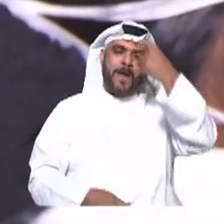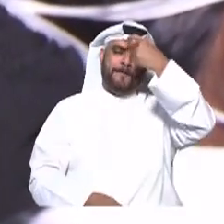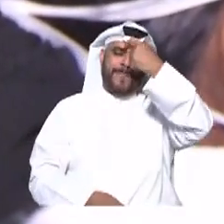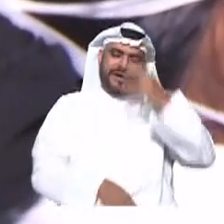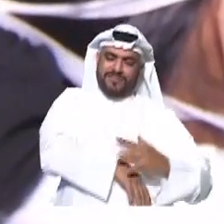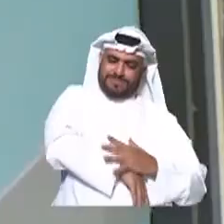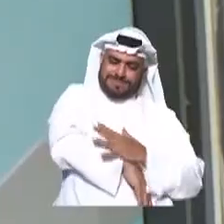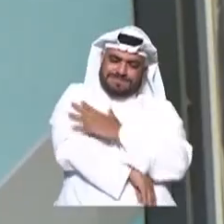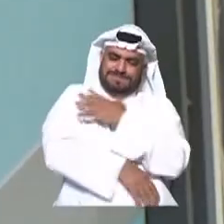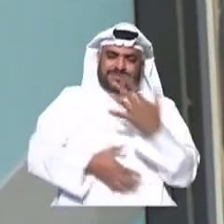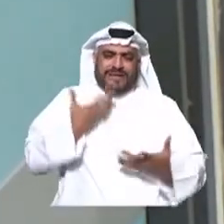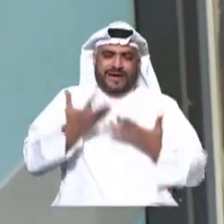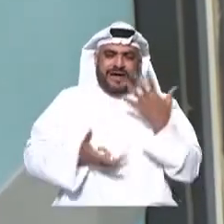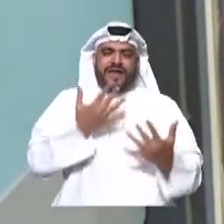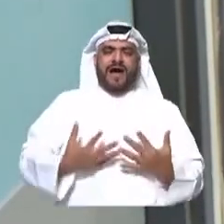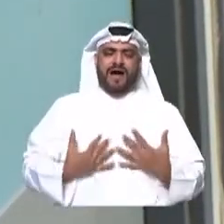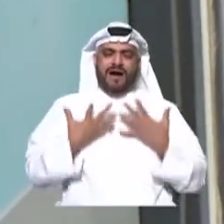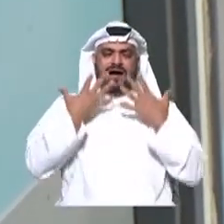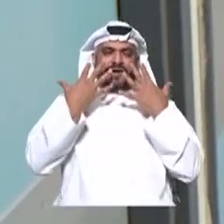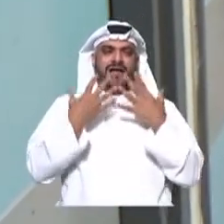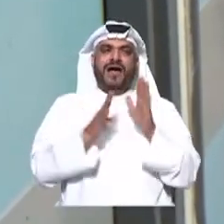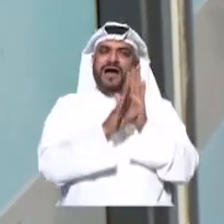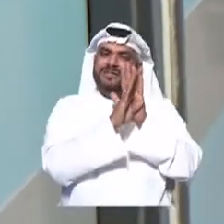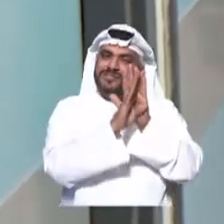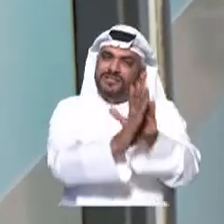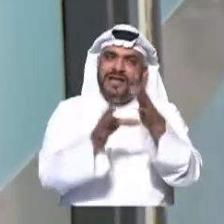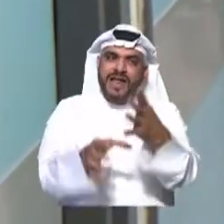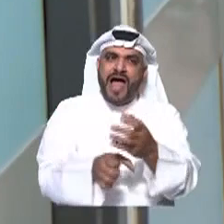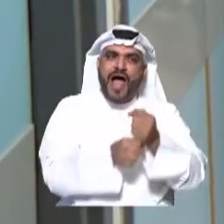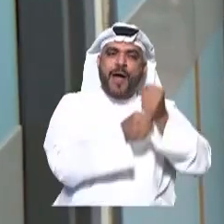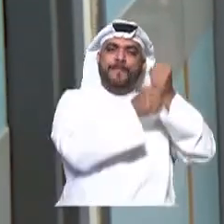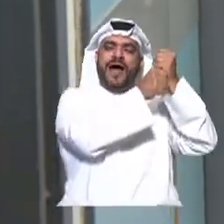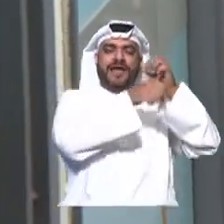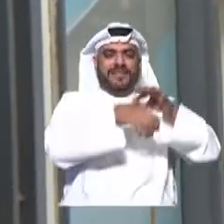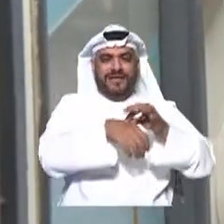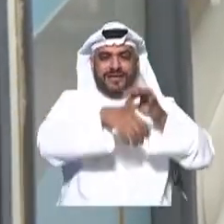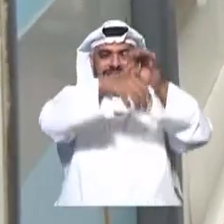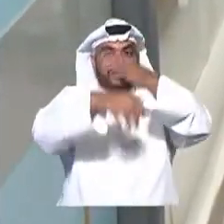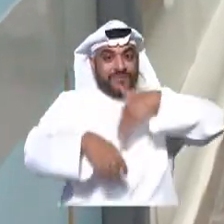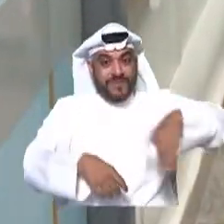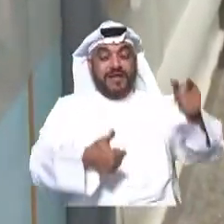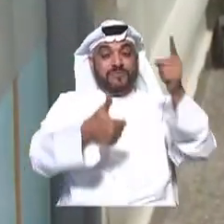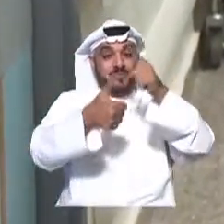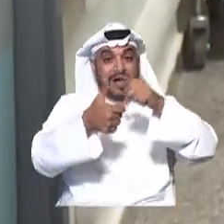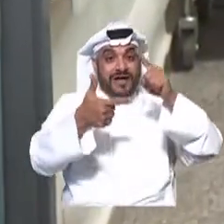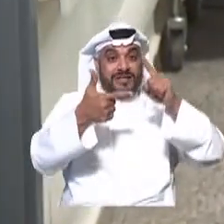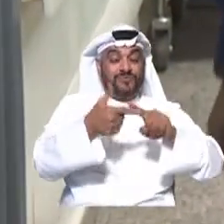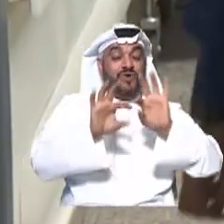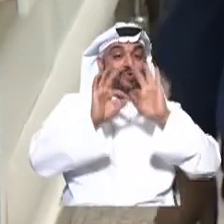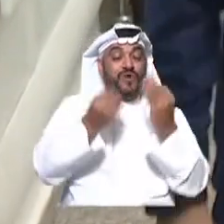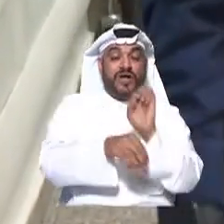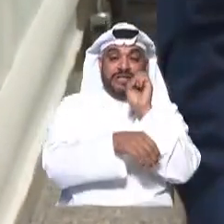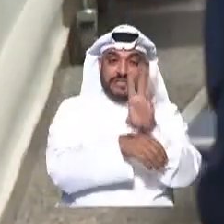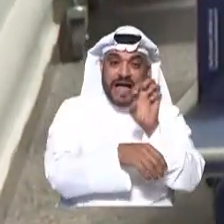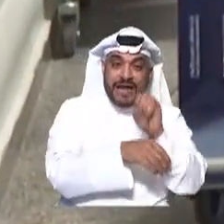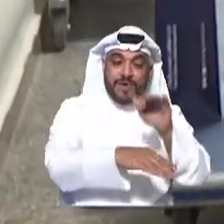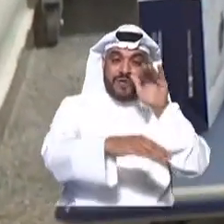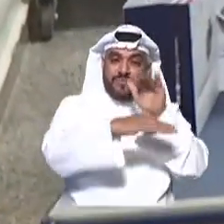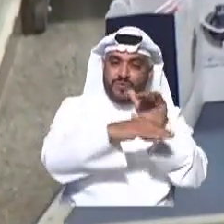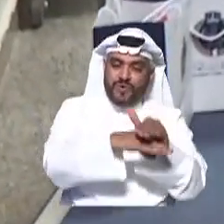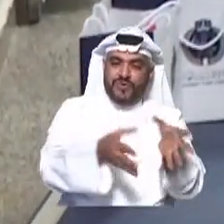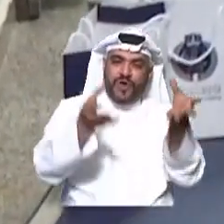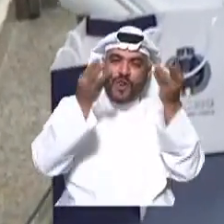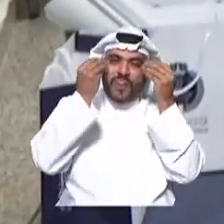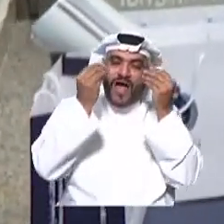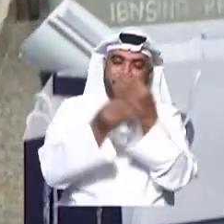لا يقتصر فقط على حماية الأرواح والممتلكات، وإنما هناك دور مجتمعي يصل إلى دعم المرضى